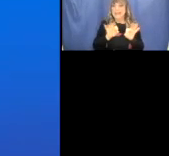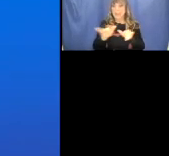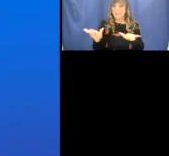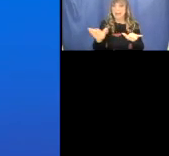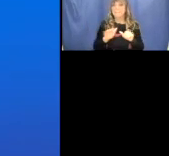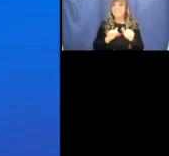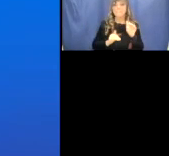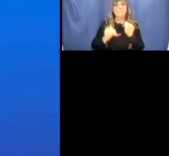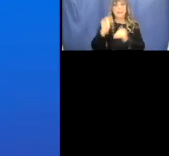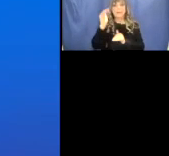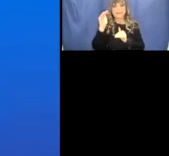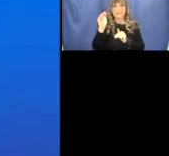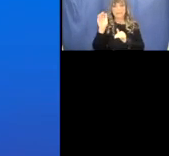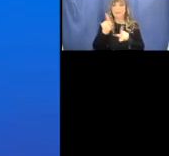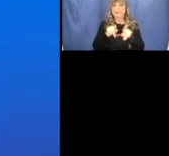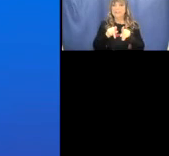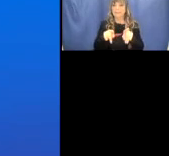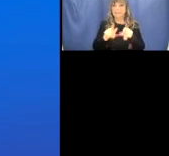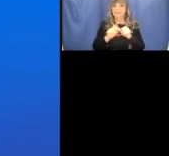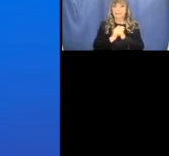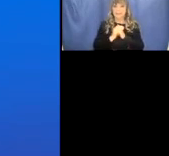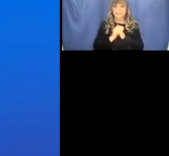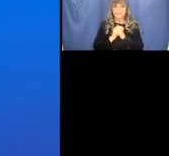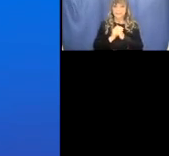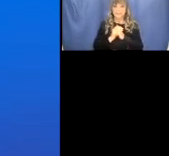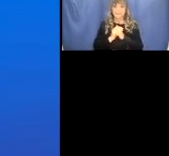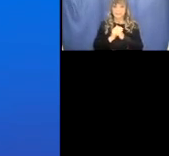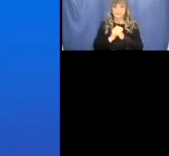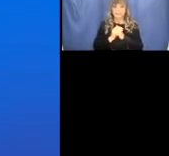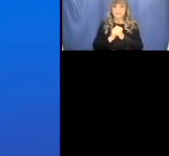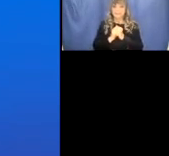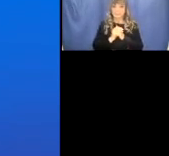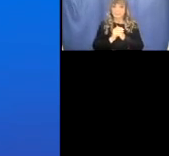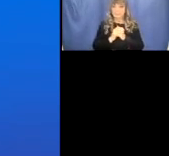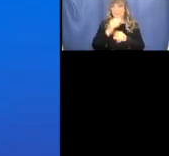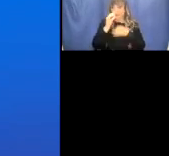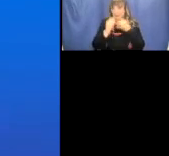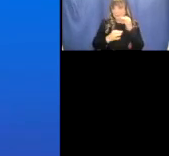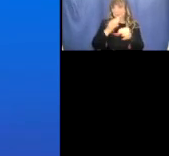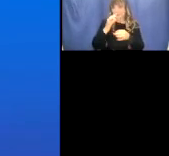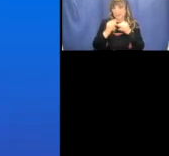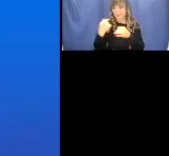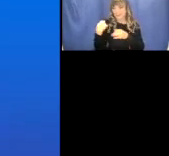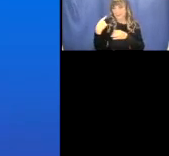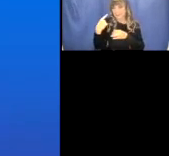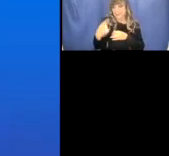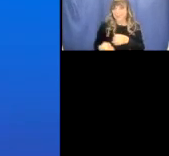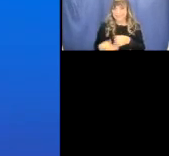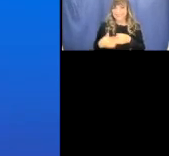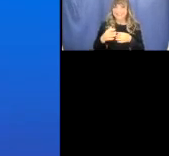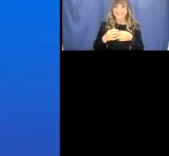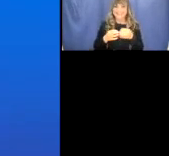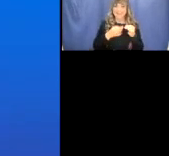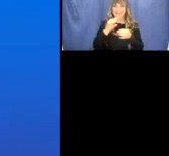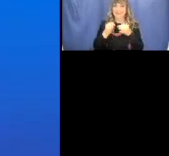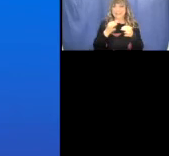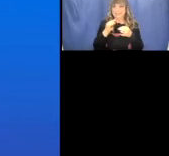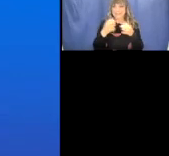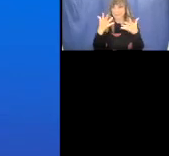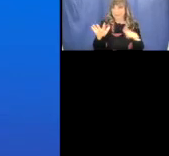ecco dopo dopo aver fatto questa lunga esposizione del bella